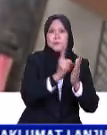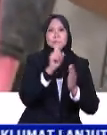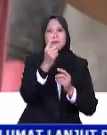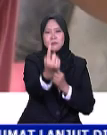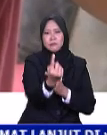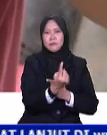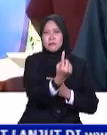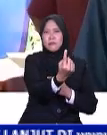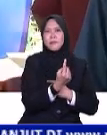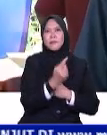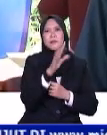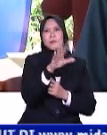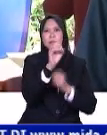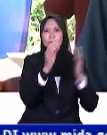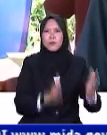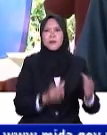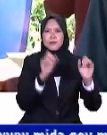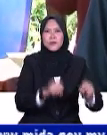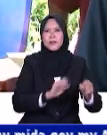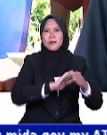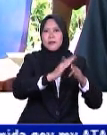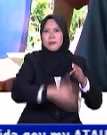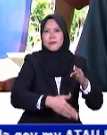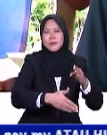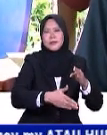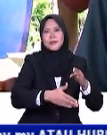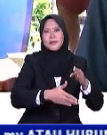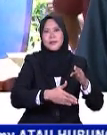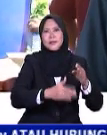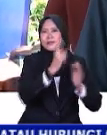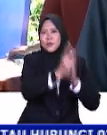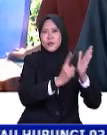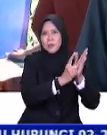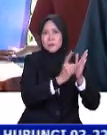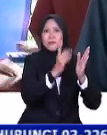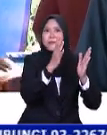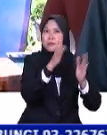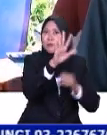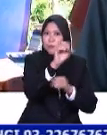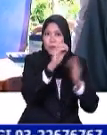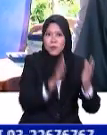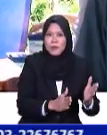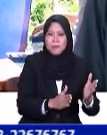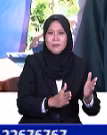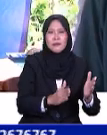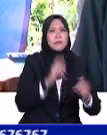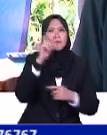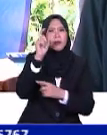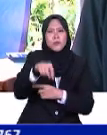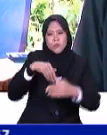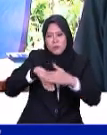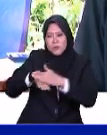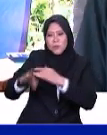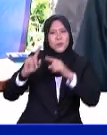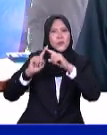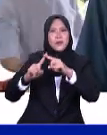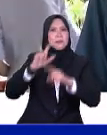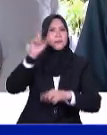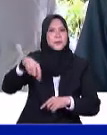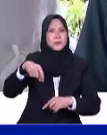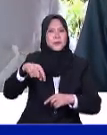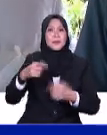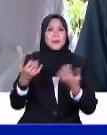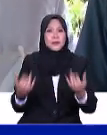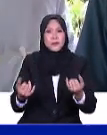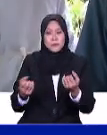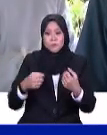orang kita boleh selesaikan, dalam tempoh 1 jam 50 orang tanpa perlu masuk ke dalam dewan. Maknanya drive